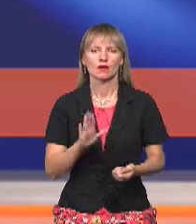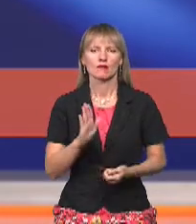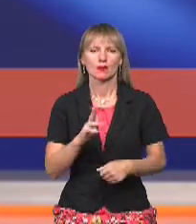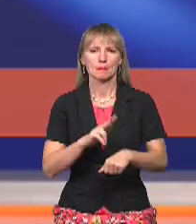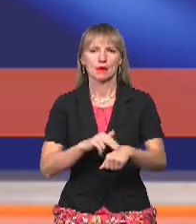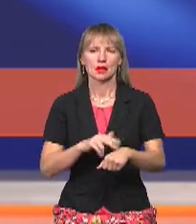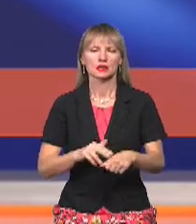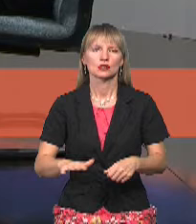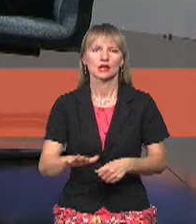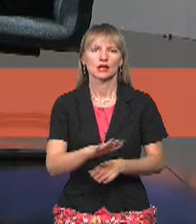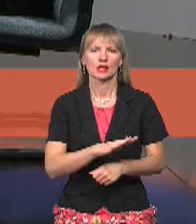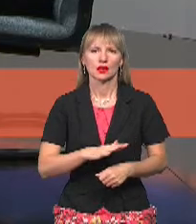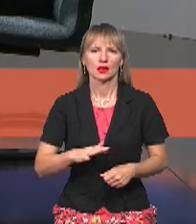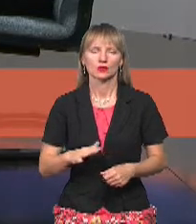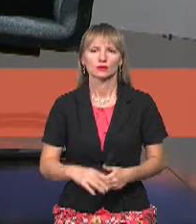поліції територіальний.